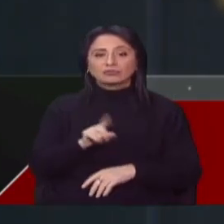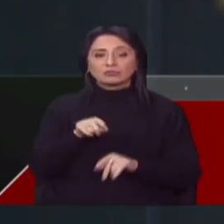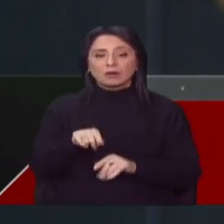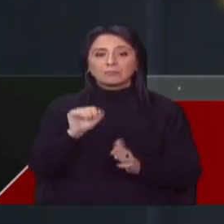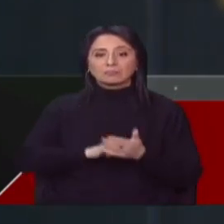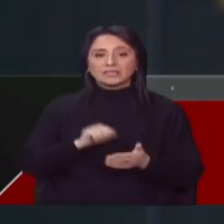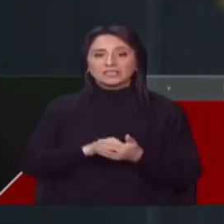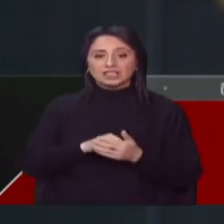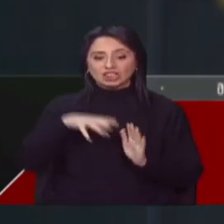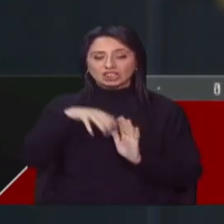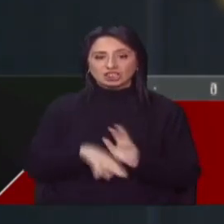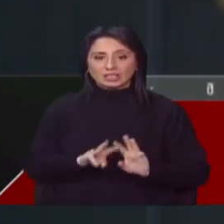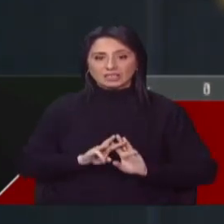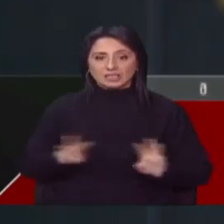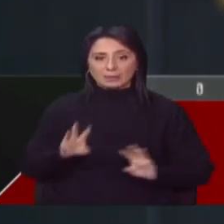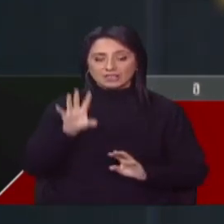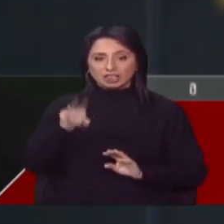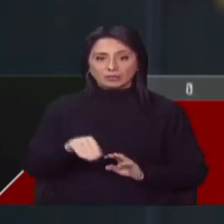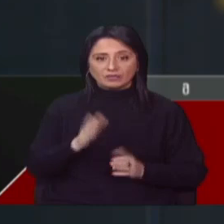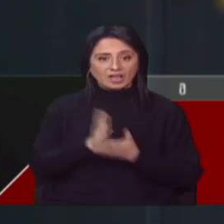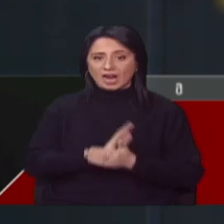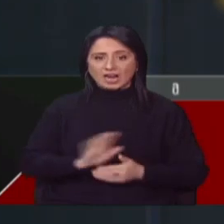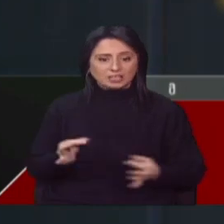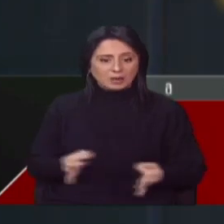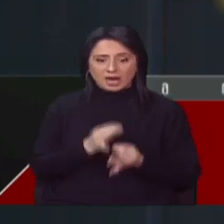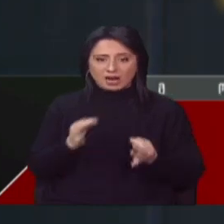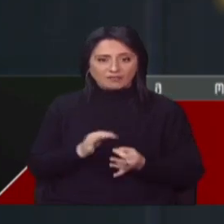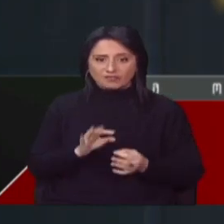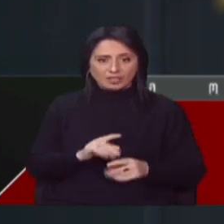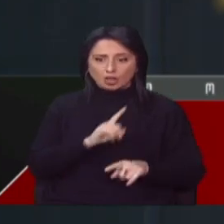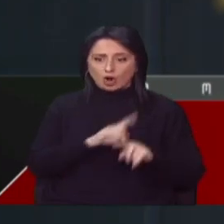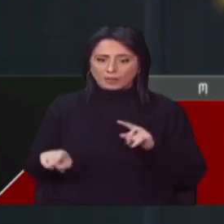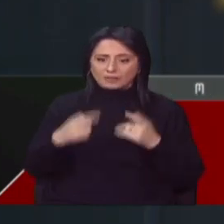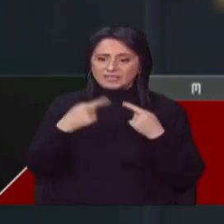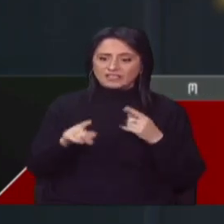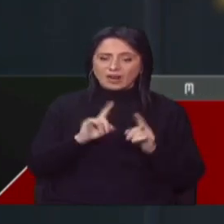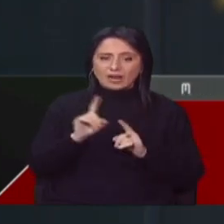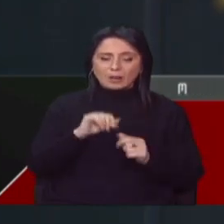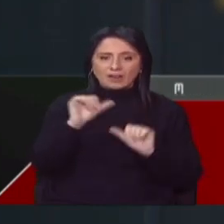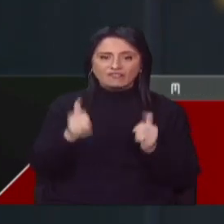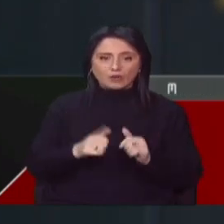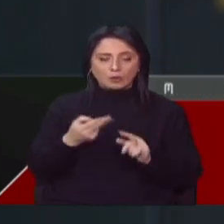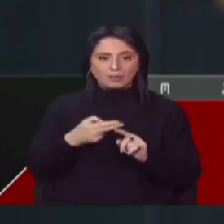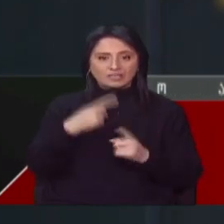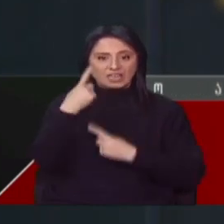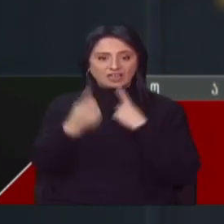რომლის მიხედვითაც შინაგან საქმეთა სამინისტროში არ არსებობდა არანაირი არც ოპერატიული, არც სხვა რაიმე ფორმით